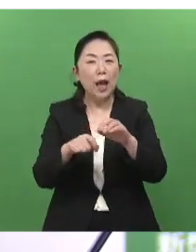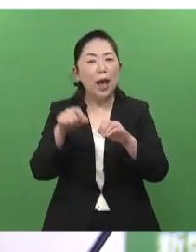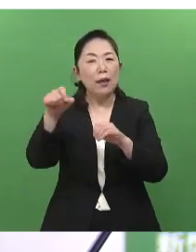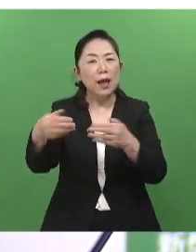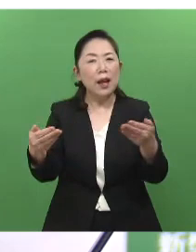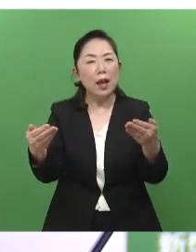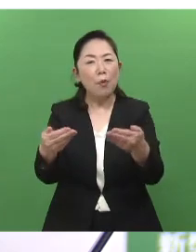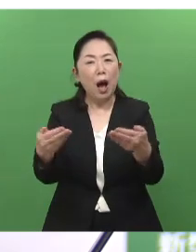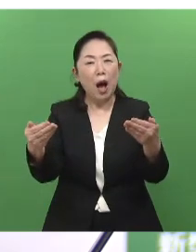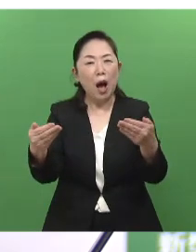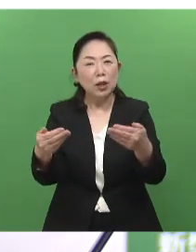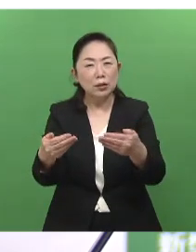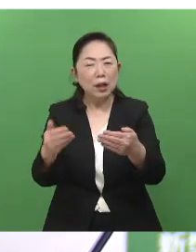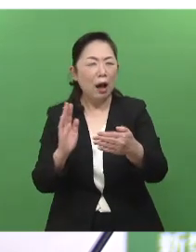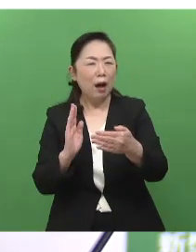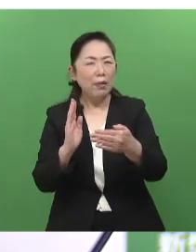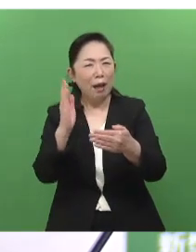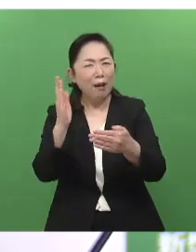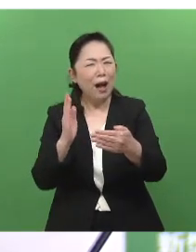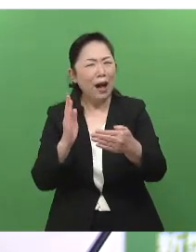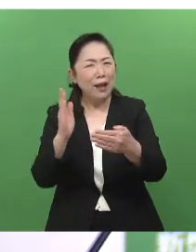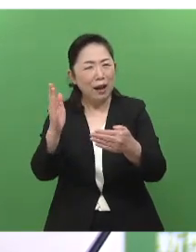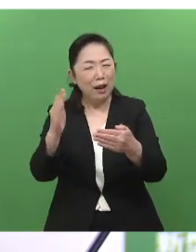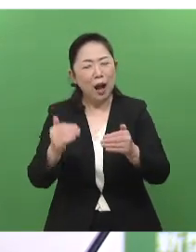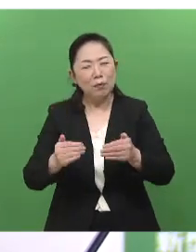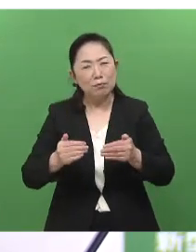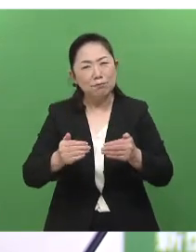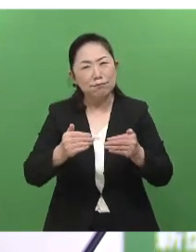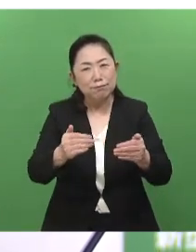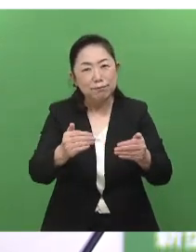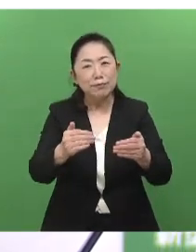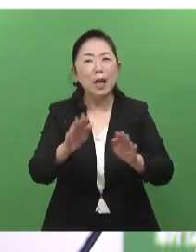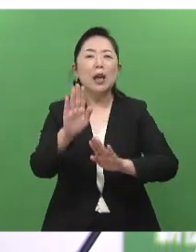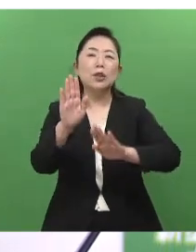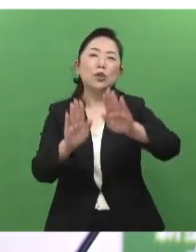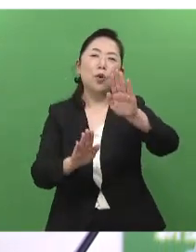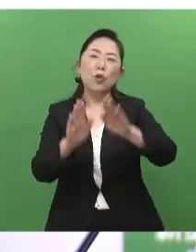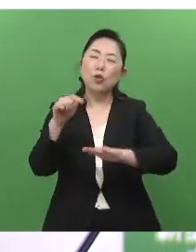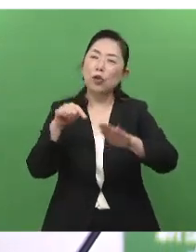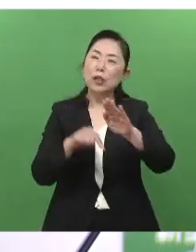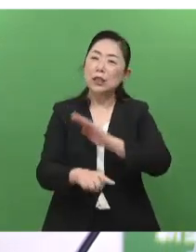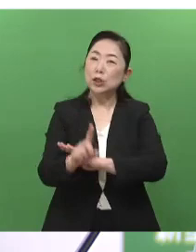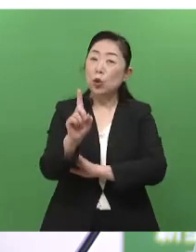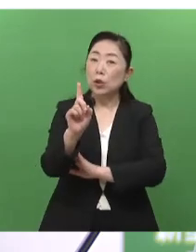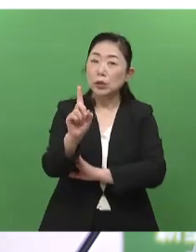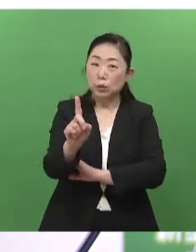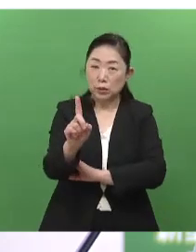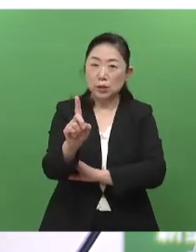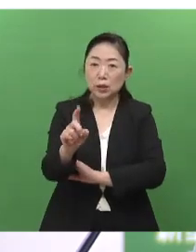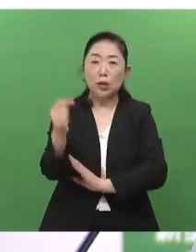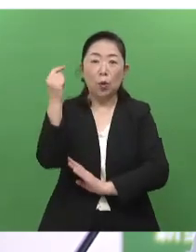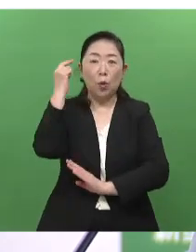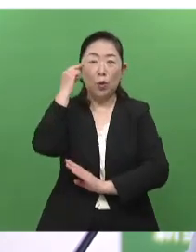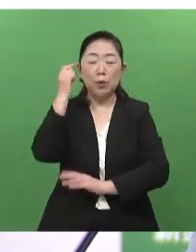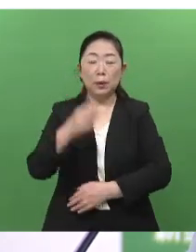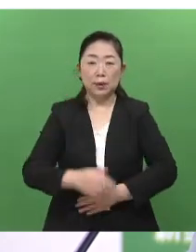う、まあ、他と比べて遅らせてきたことかなというふうに思います。でも今